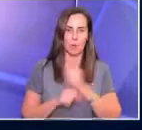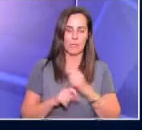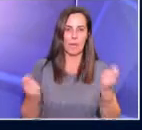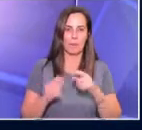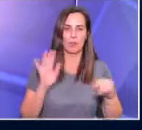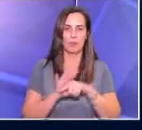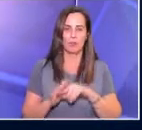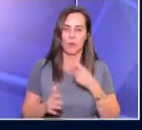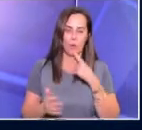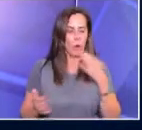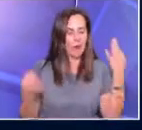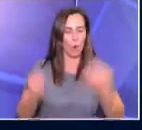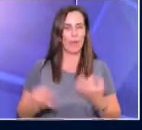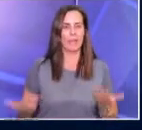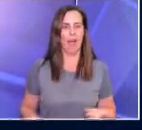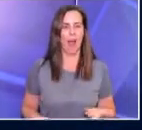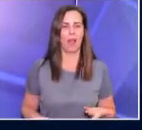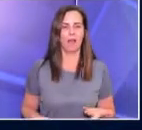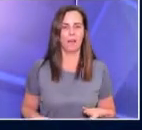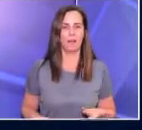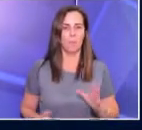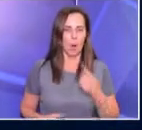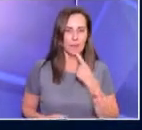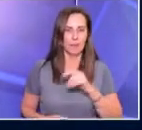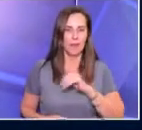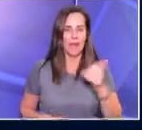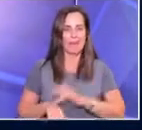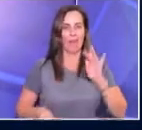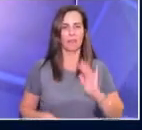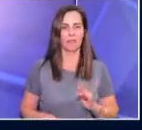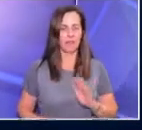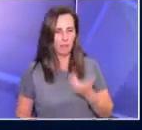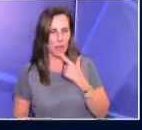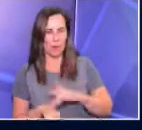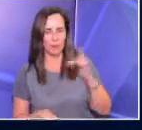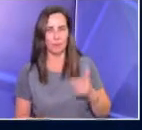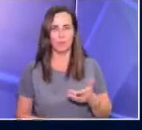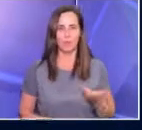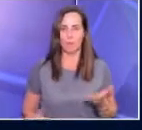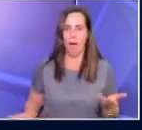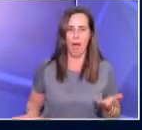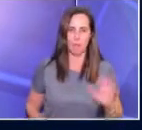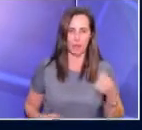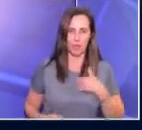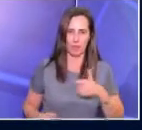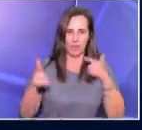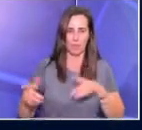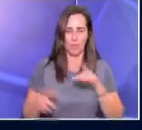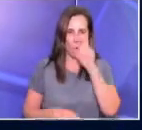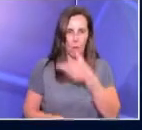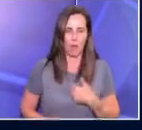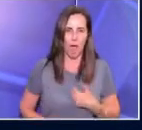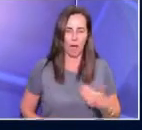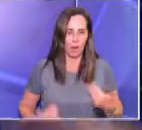איתו הכי אורגנל והכי, בואו נגיד, הכי עדין. באיזה מובן? במובן, מה, אם אני עכשיו נלחם נגד